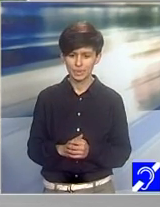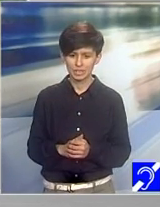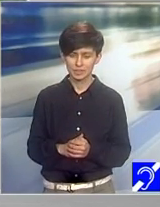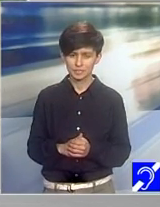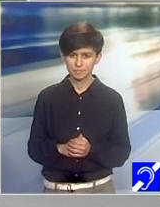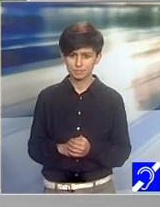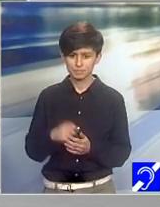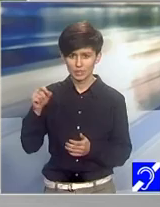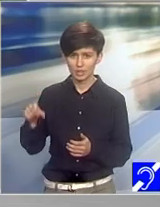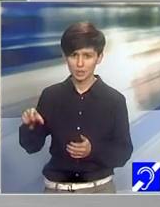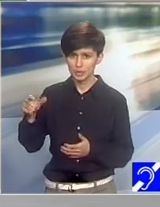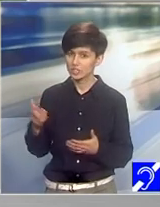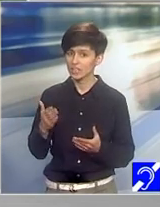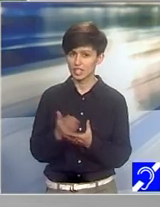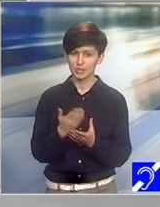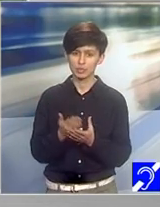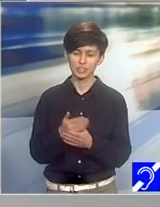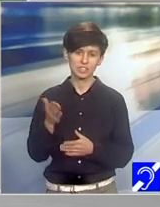mama dumneavoastră. Dar mama